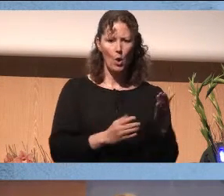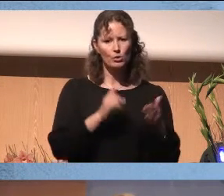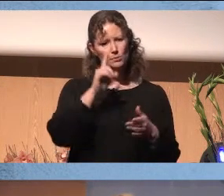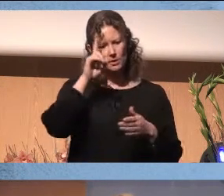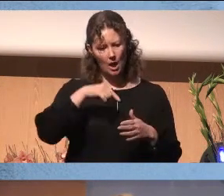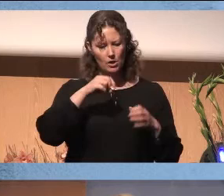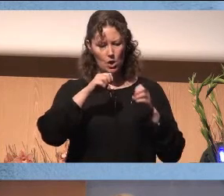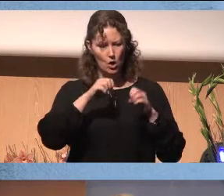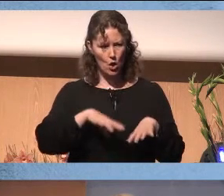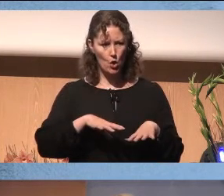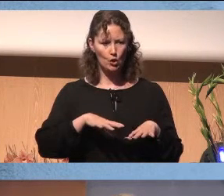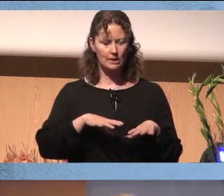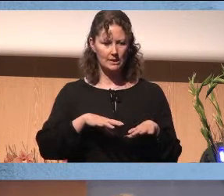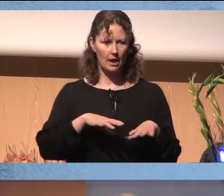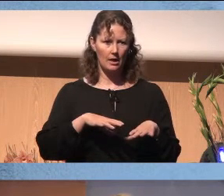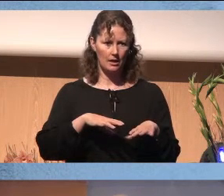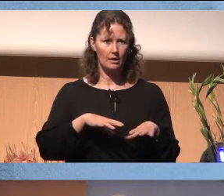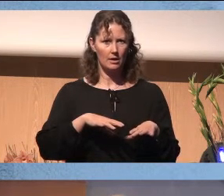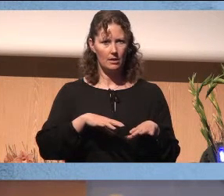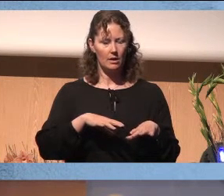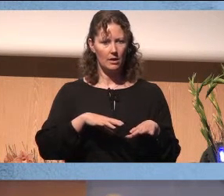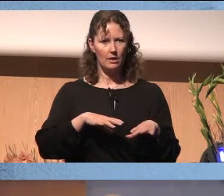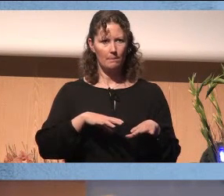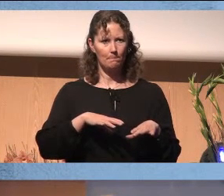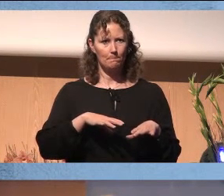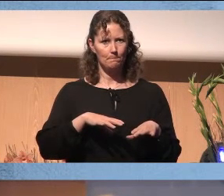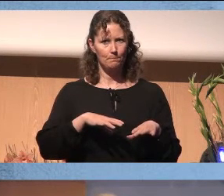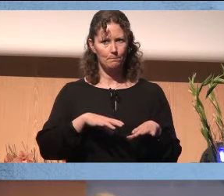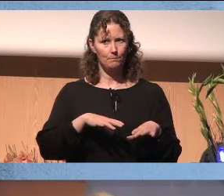løse rett og slett